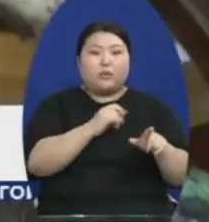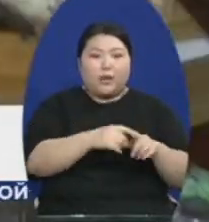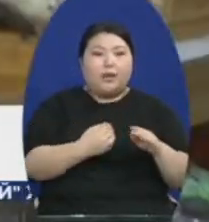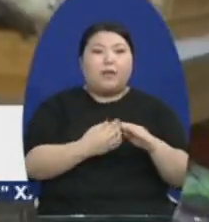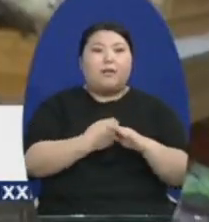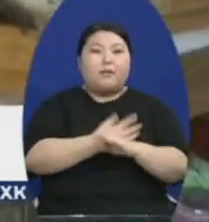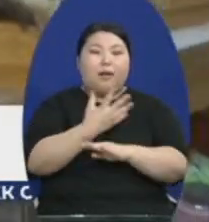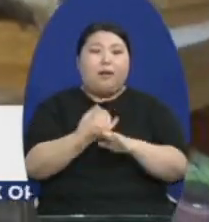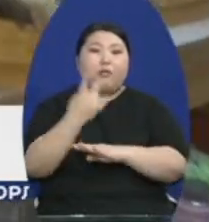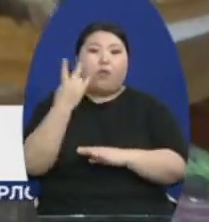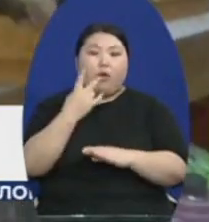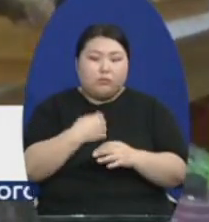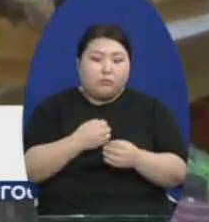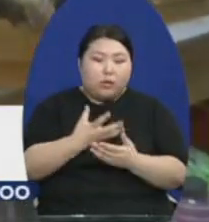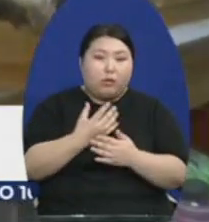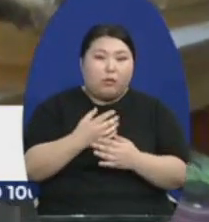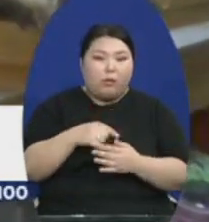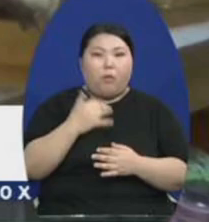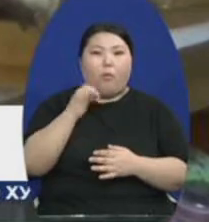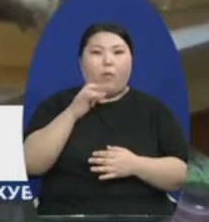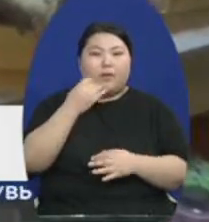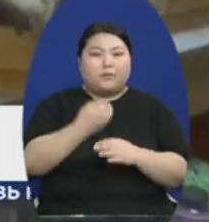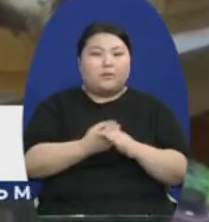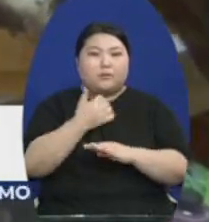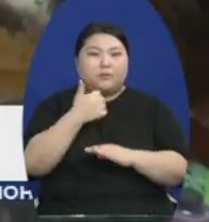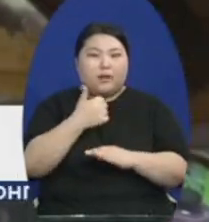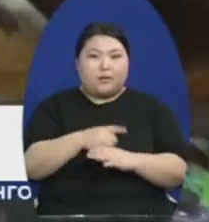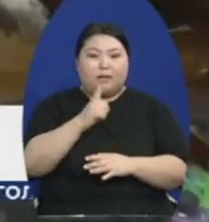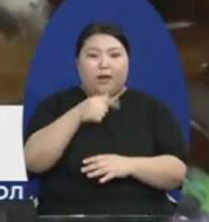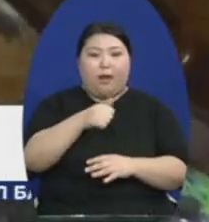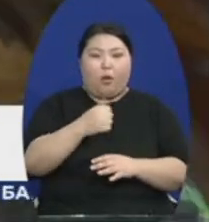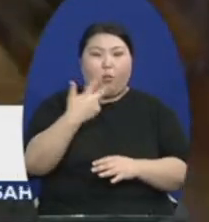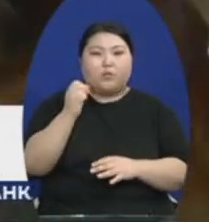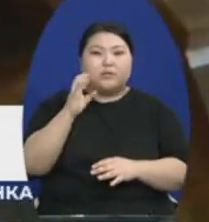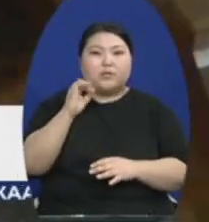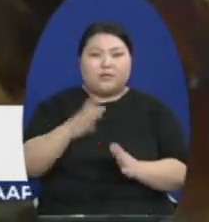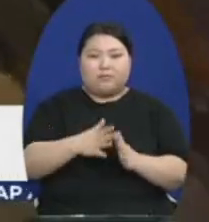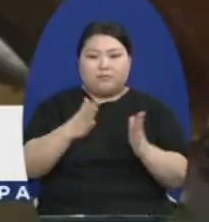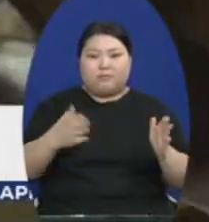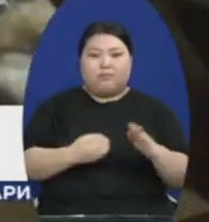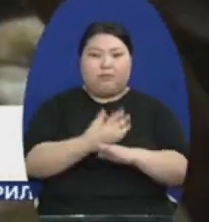хөдөлгөх учраас ургац сайтай жил гагаас 30 см арай брадаг байна.